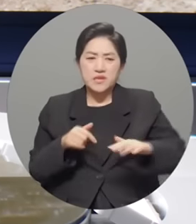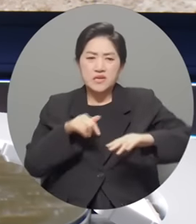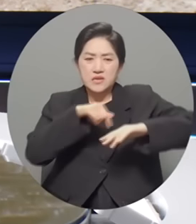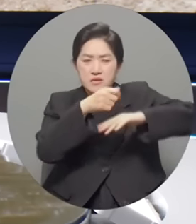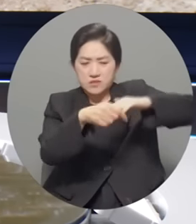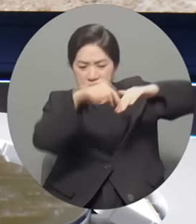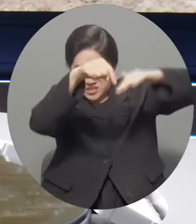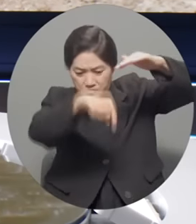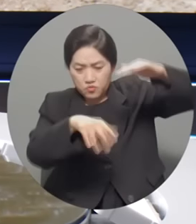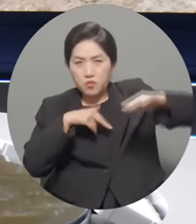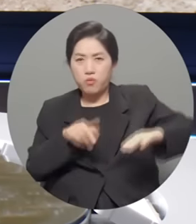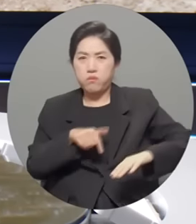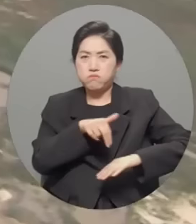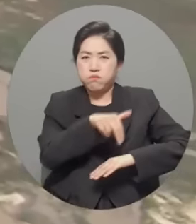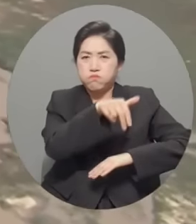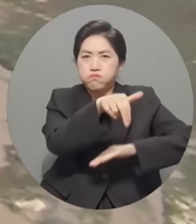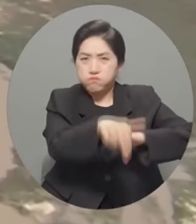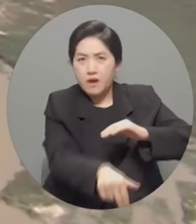이덕영 기자입니다.